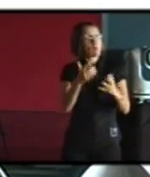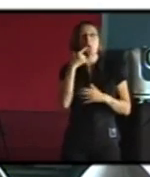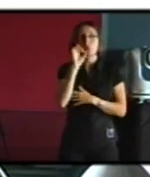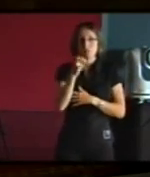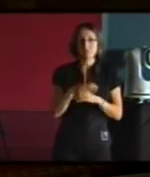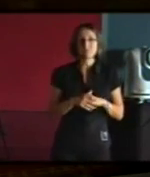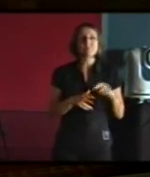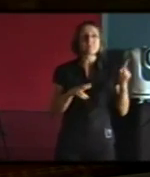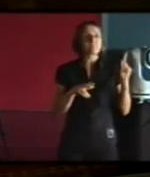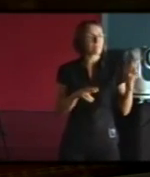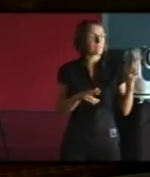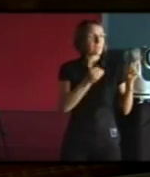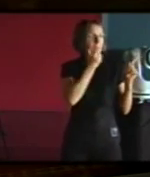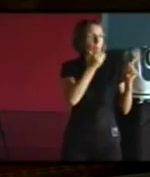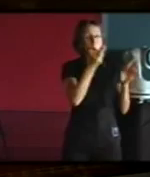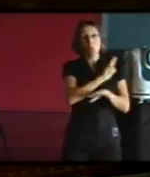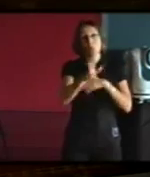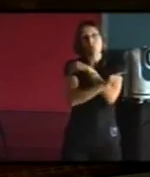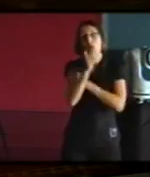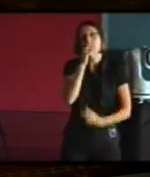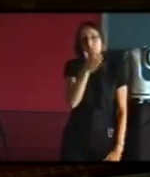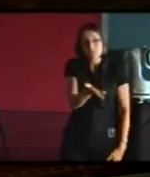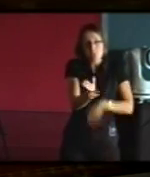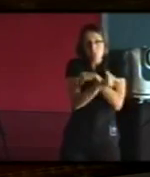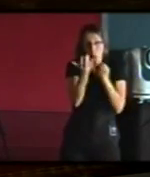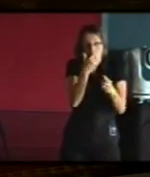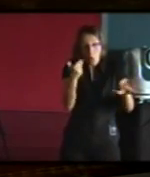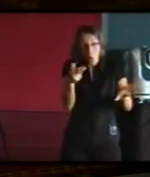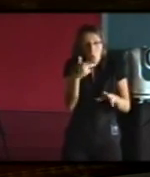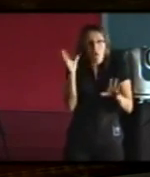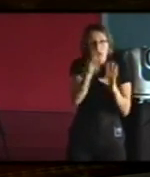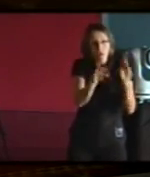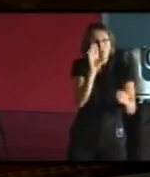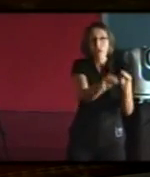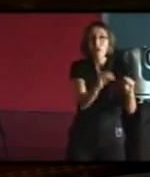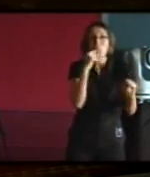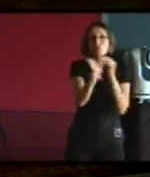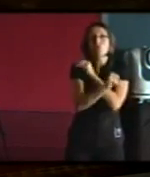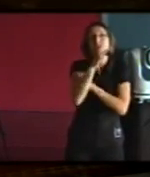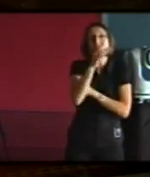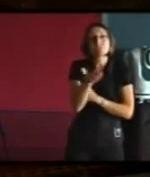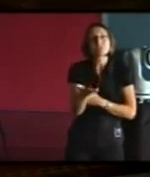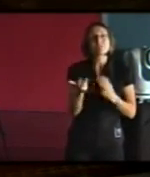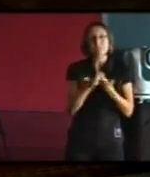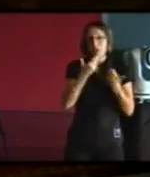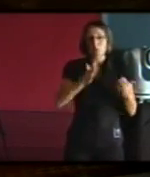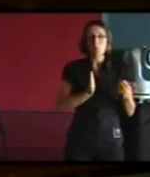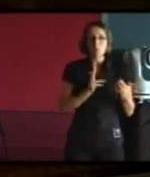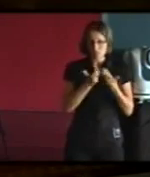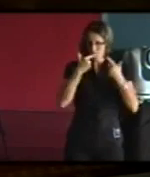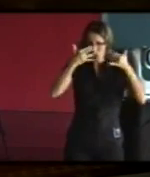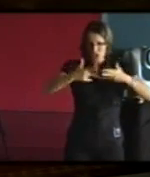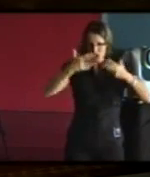programmations. Il a aucune chance que ça redevienne des bureaux. Oui, aucune chance. Vous prenez Bordeaux, je regardais des